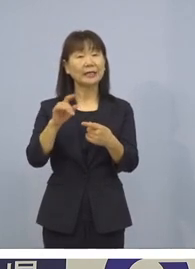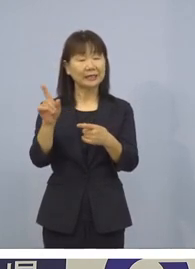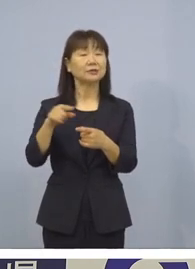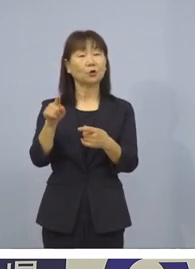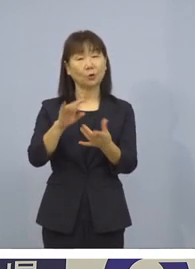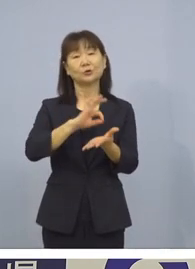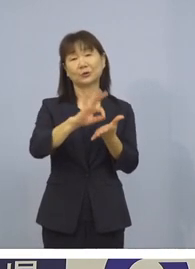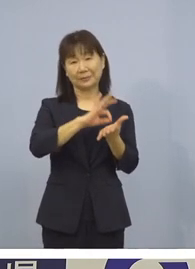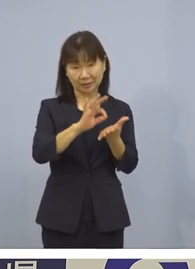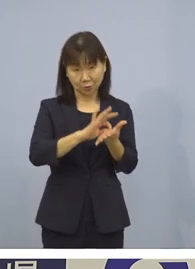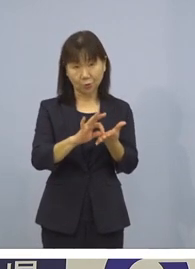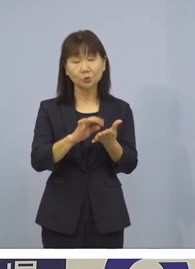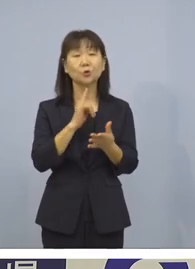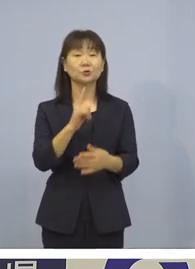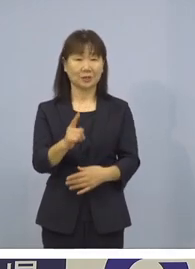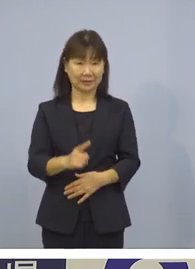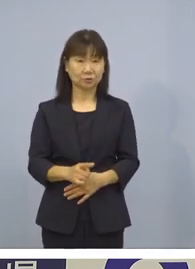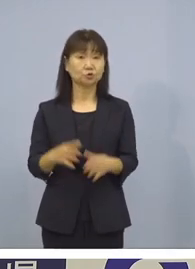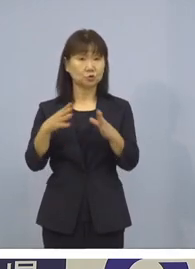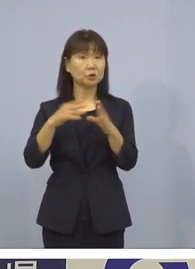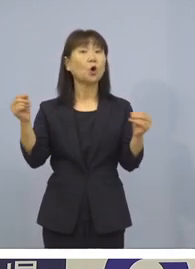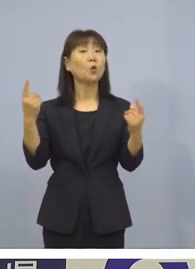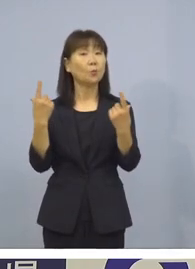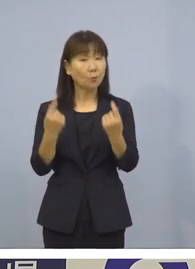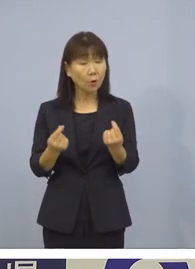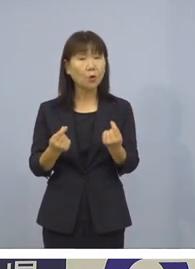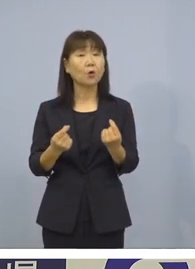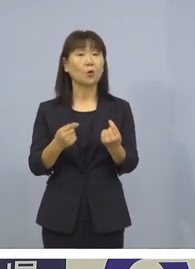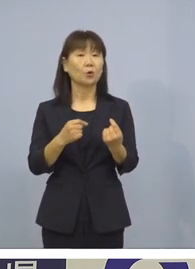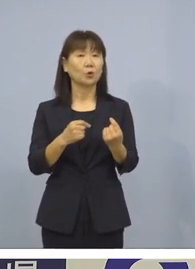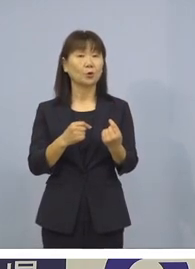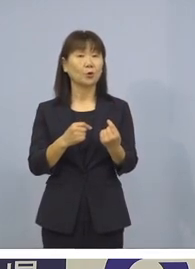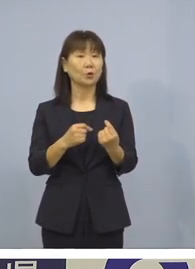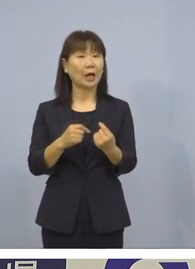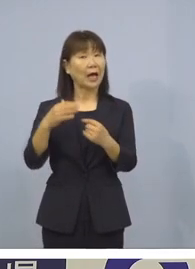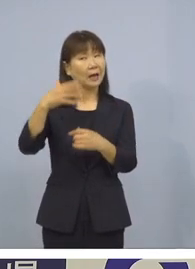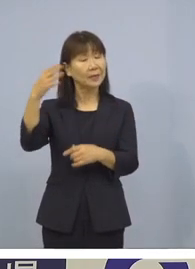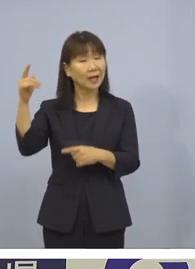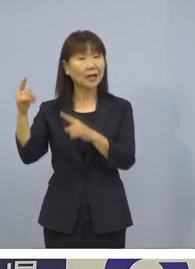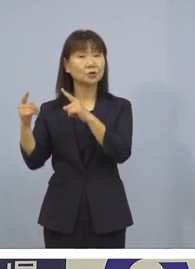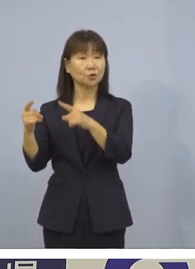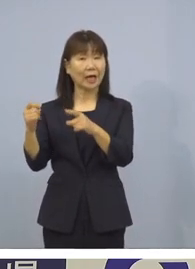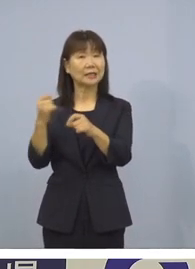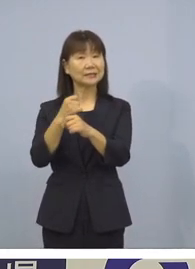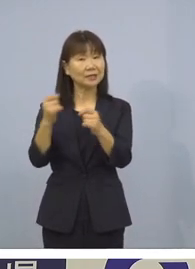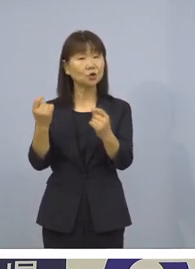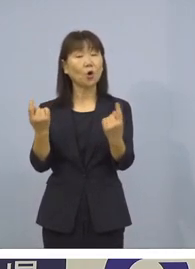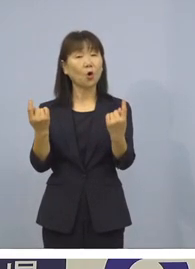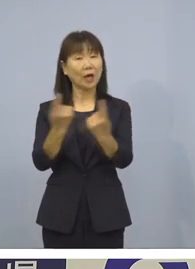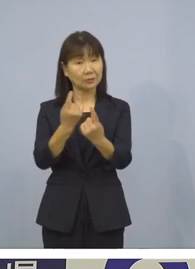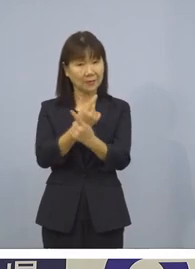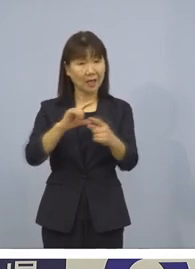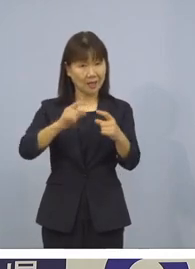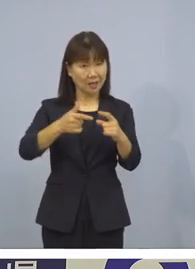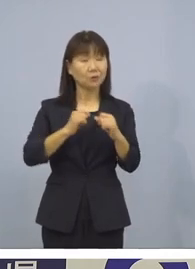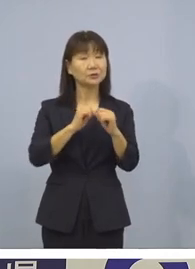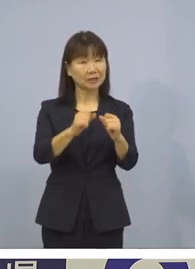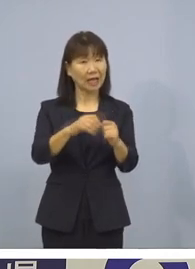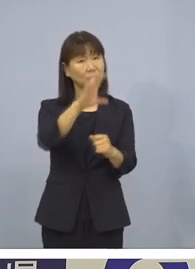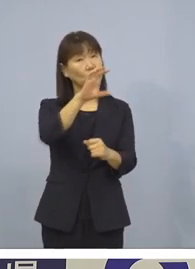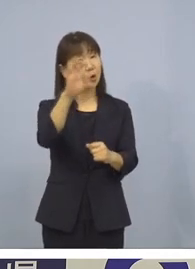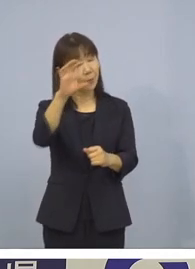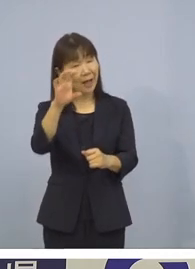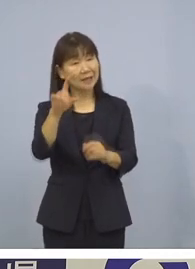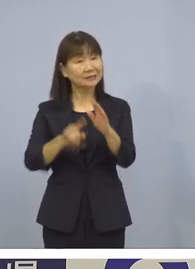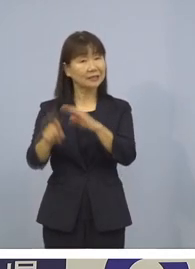まあ、日本もそもそもアメリカはじめ産業革命を起こしたヨーロッパ先進諸国